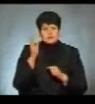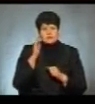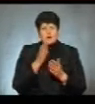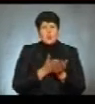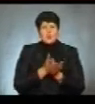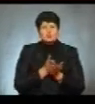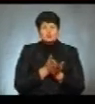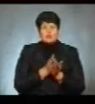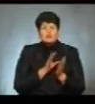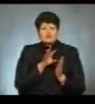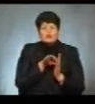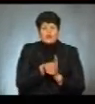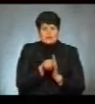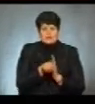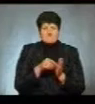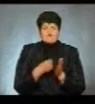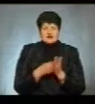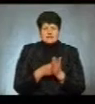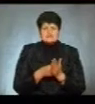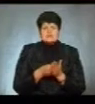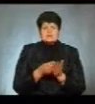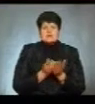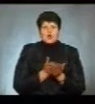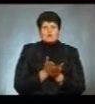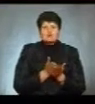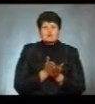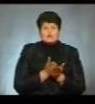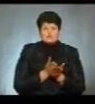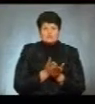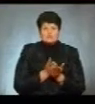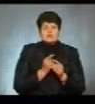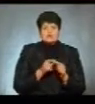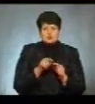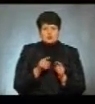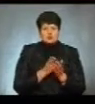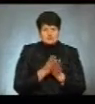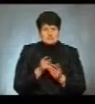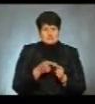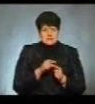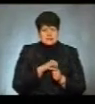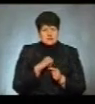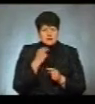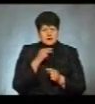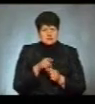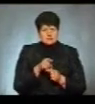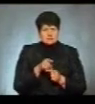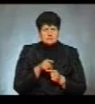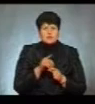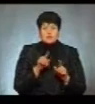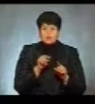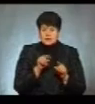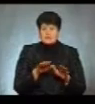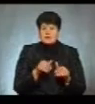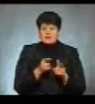будуть входити в вартість тарифу на обслуговування, ну, на цю послугу. На даний момент. найдорожчий варіант, правильно? І тоді надавач